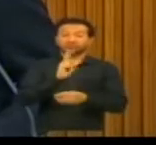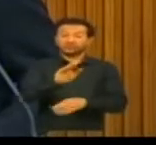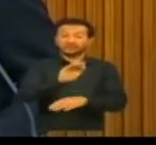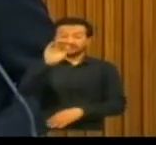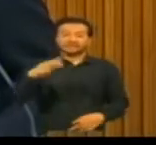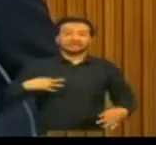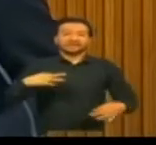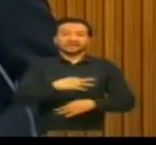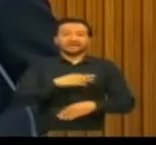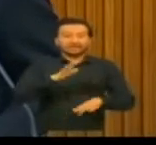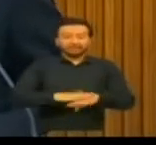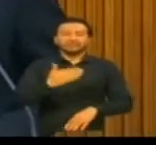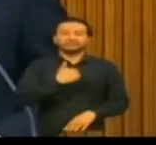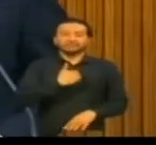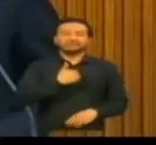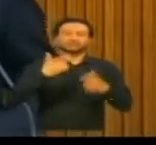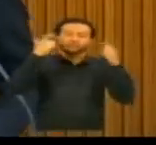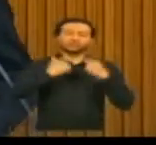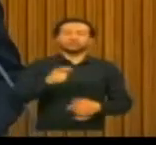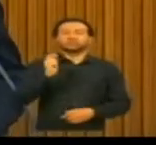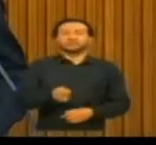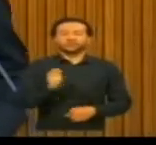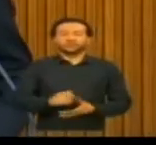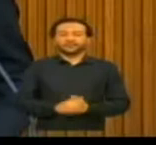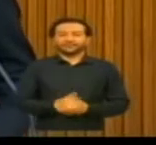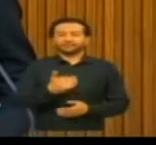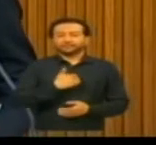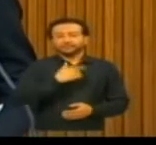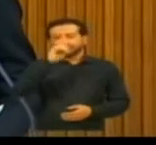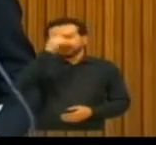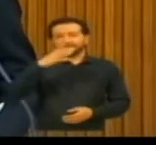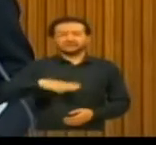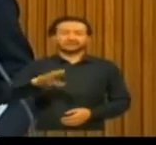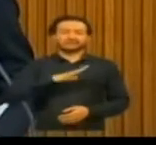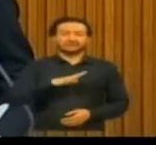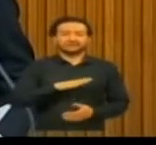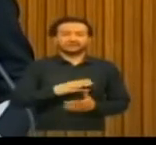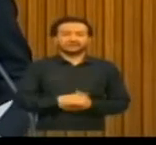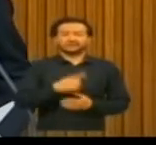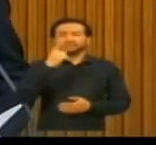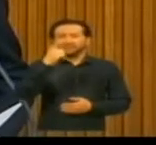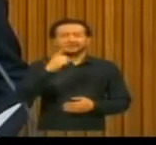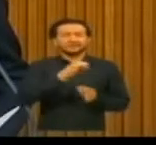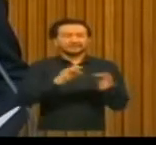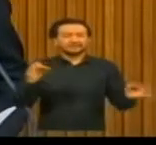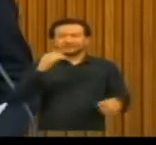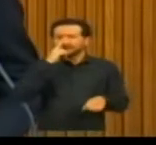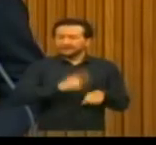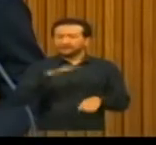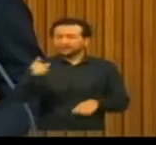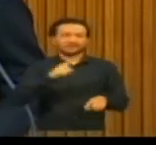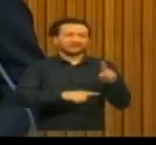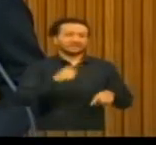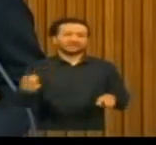saygı göstermek bizim boynumuzun borcudur. Benim tek isteğim var. Hiçbir inanç siyasete